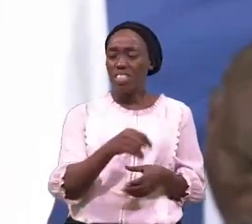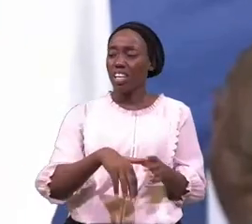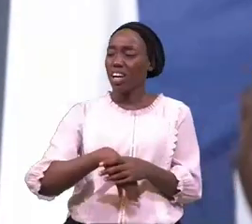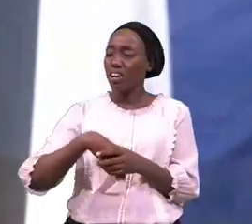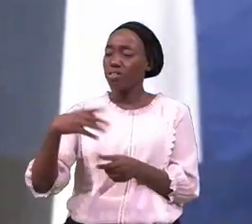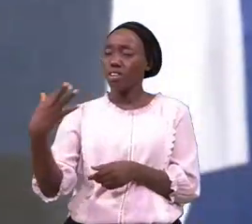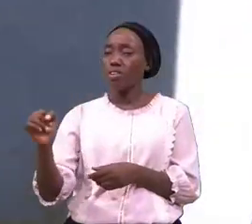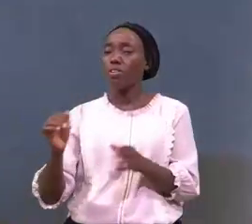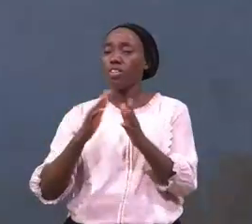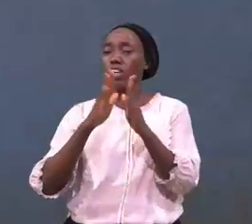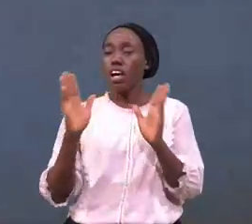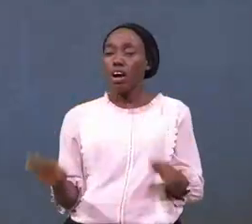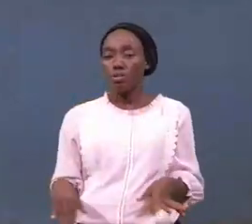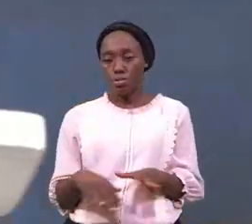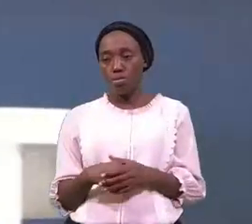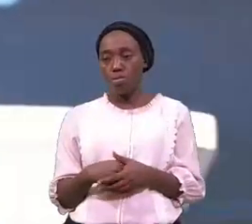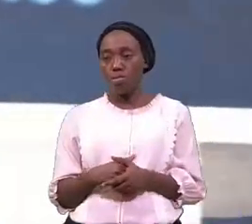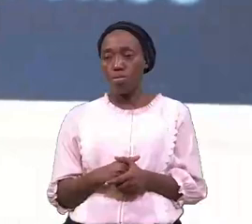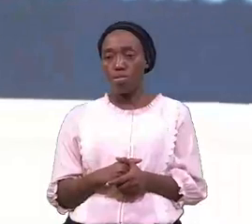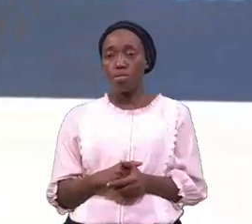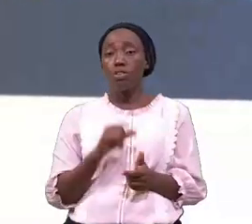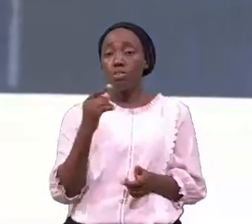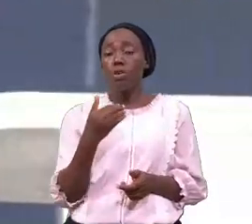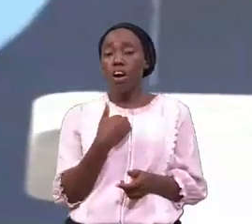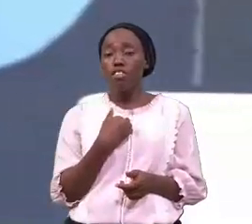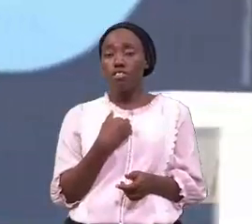Vous avez purifié l'intérieur du cœur.